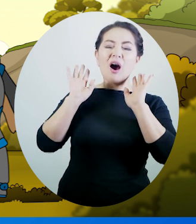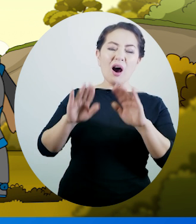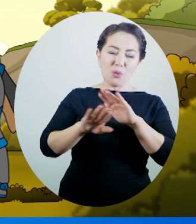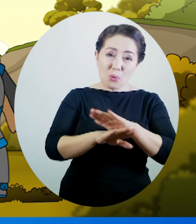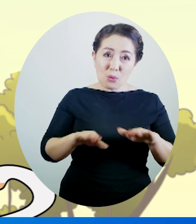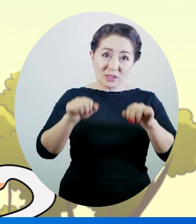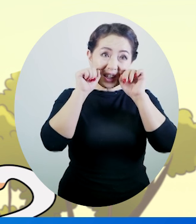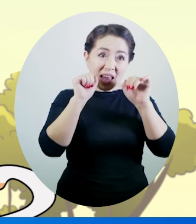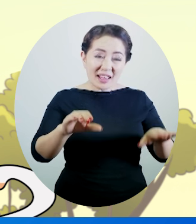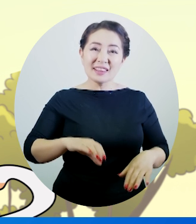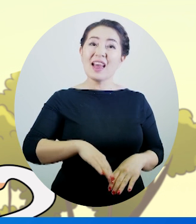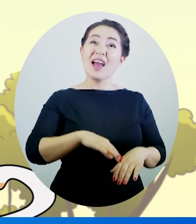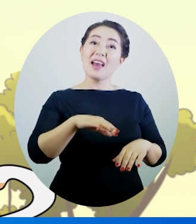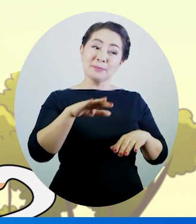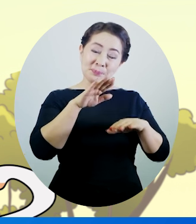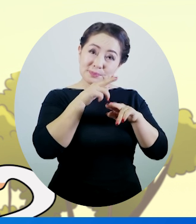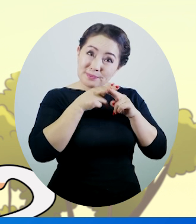хотох нь уу?